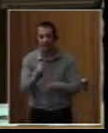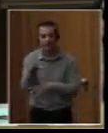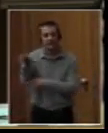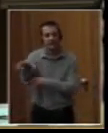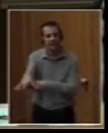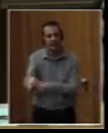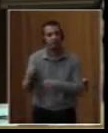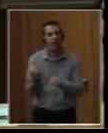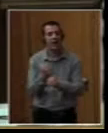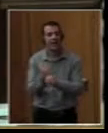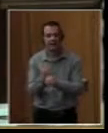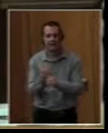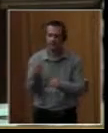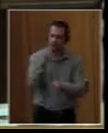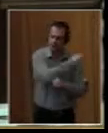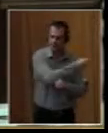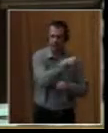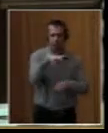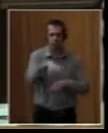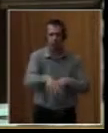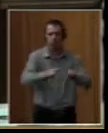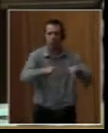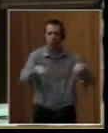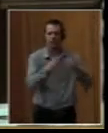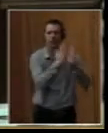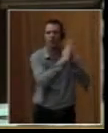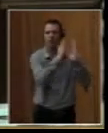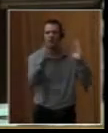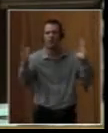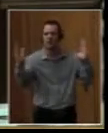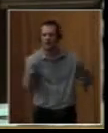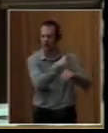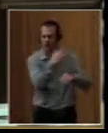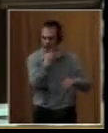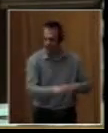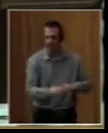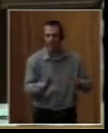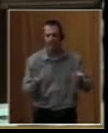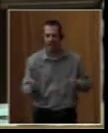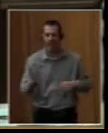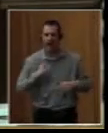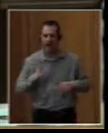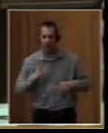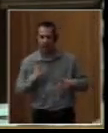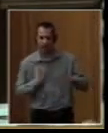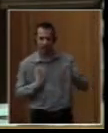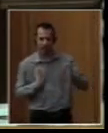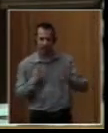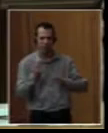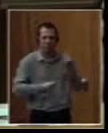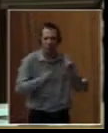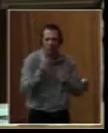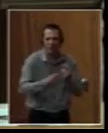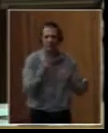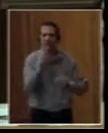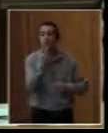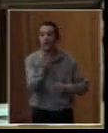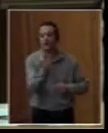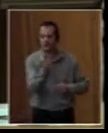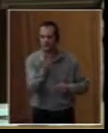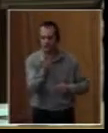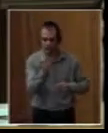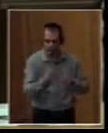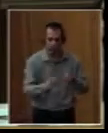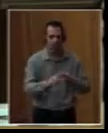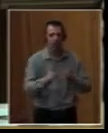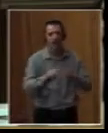στο χώρο της βιβλιοθήκης. Οι σταθμοί αυτοί επιτρέπουν σε άτομα με προσβασιμότητα, με προβλήματα όρασης ή σε